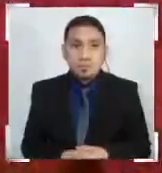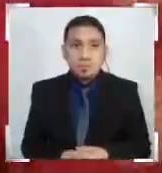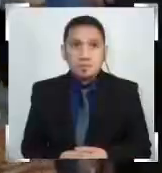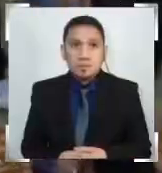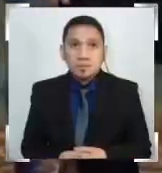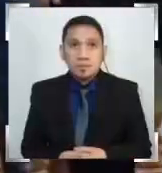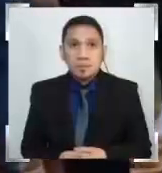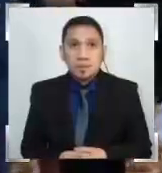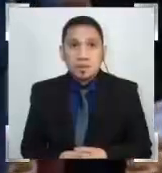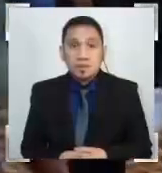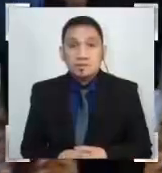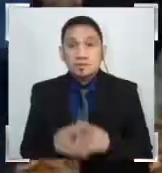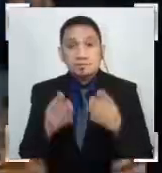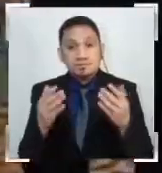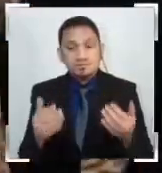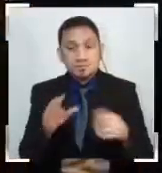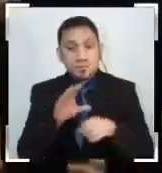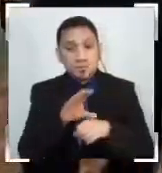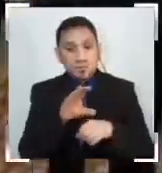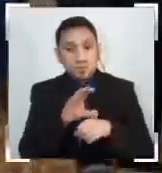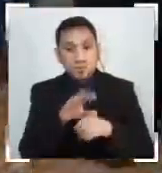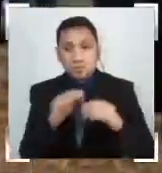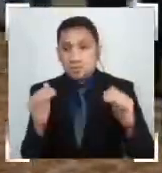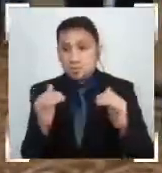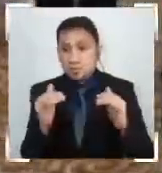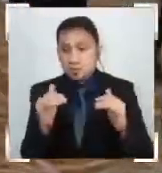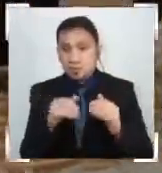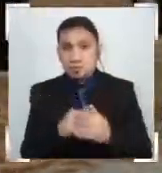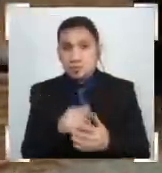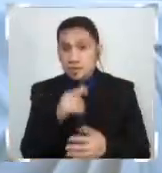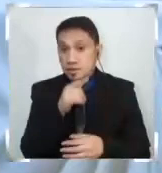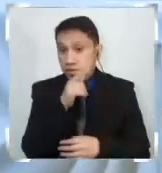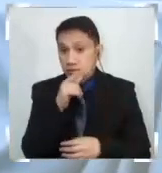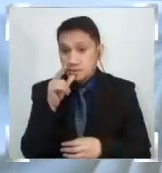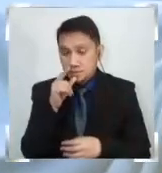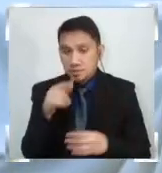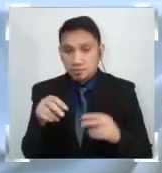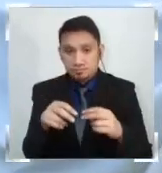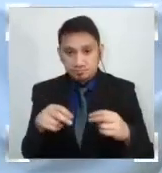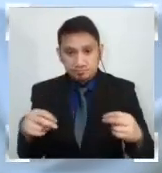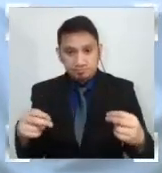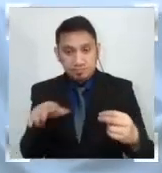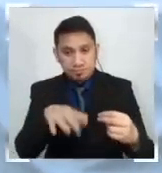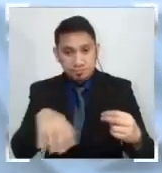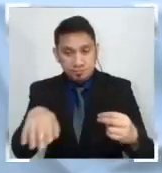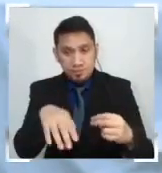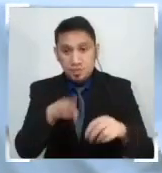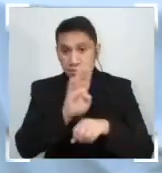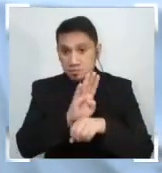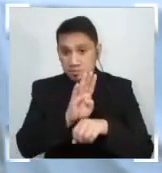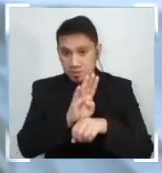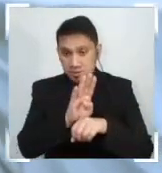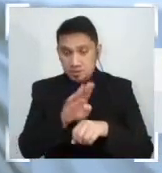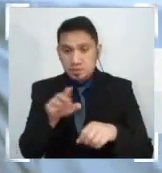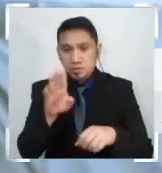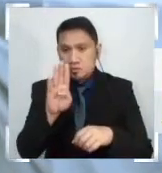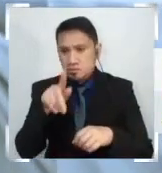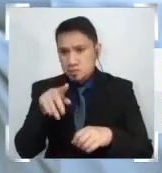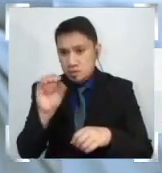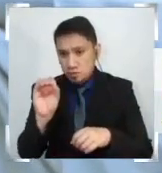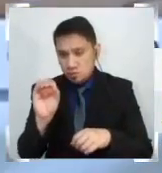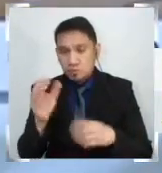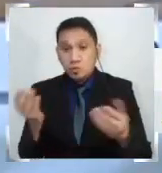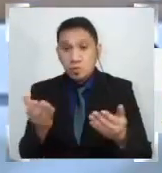Sa isang consultative meeting ni Vice President Lenny Robredo sa mga kinatawan ng Business Process Outsourcing o BPO sa Cebu